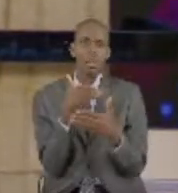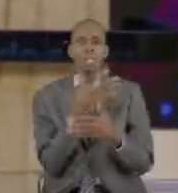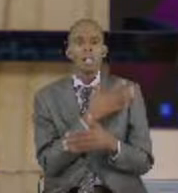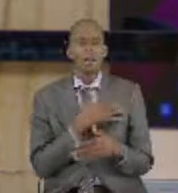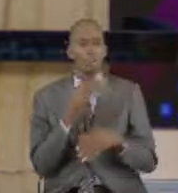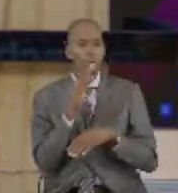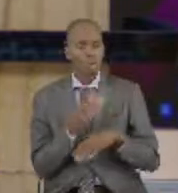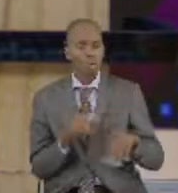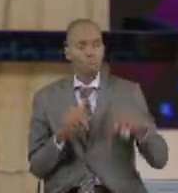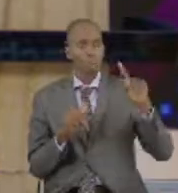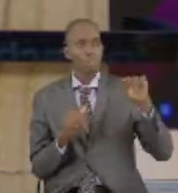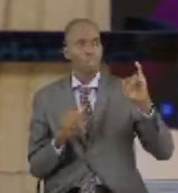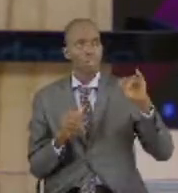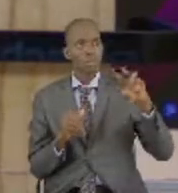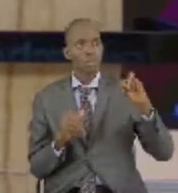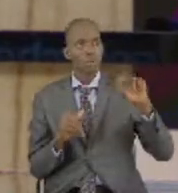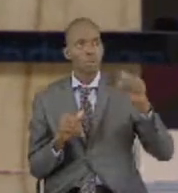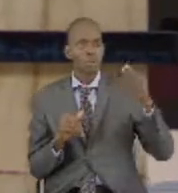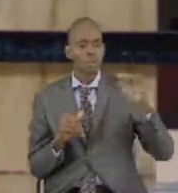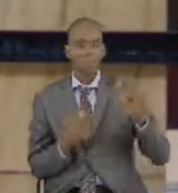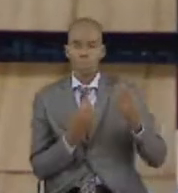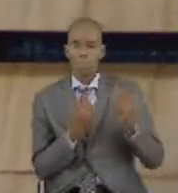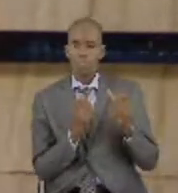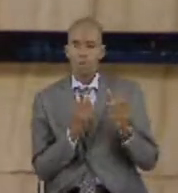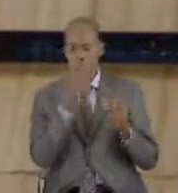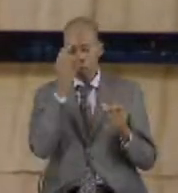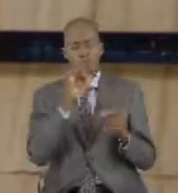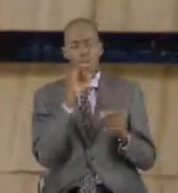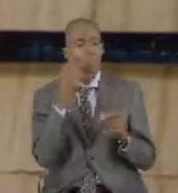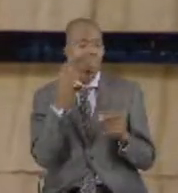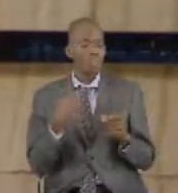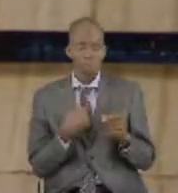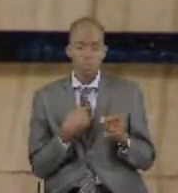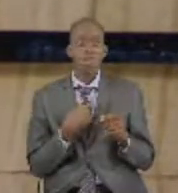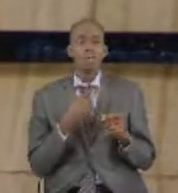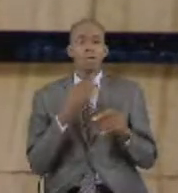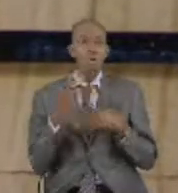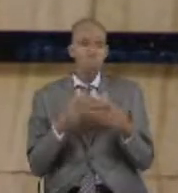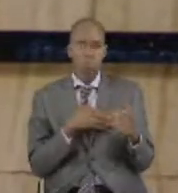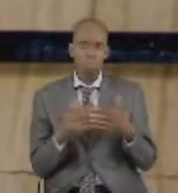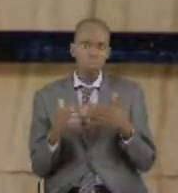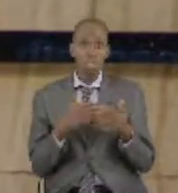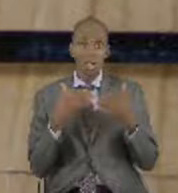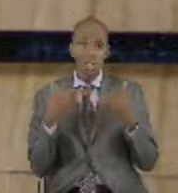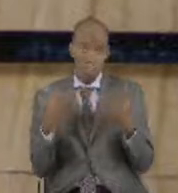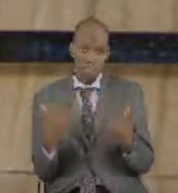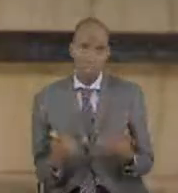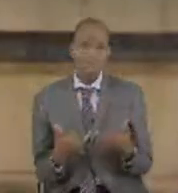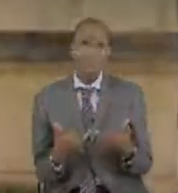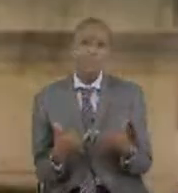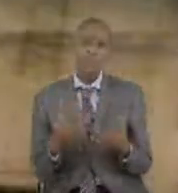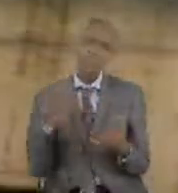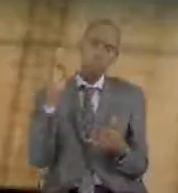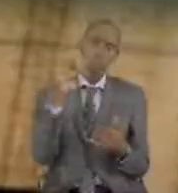Maintenant, Timothée, viens bientôt me voir, parce que tu peux ne pas me voir si tu ne viens pas vite. Tout de même,